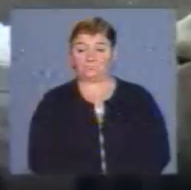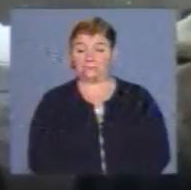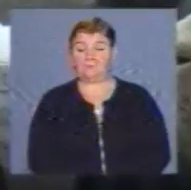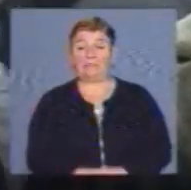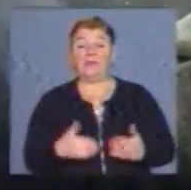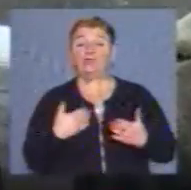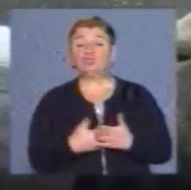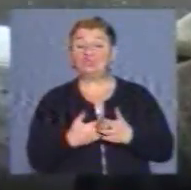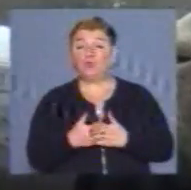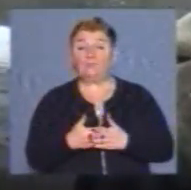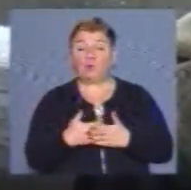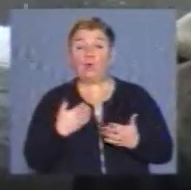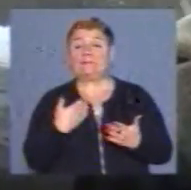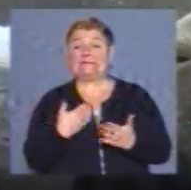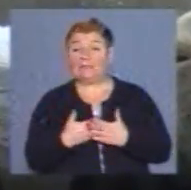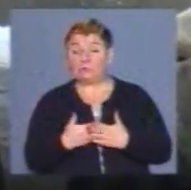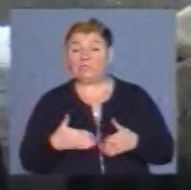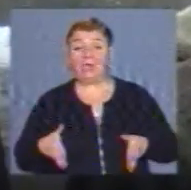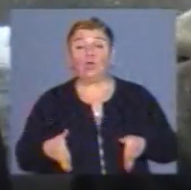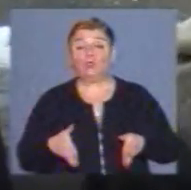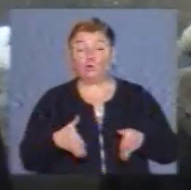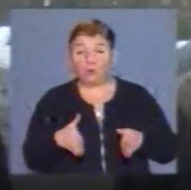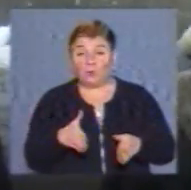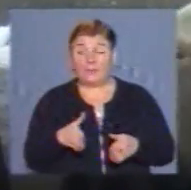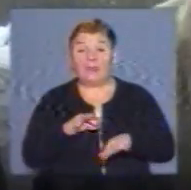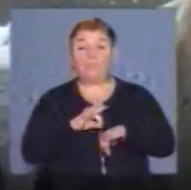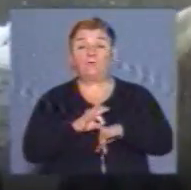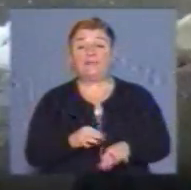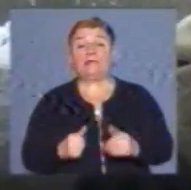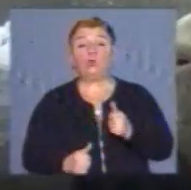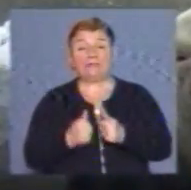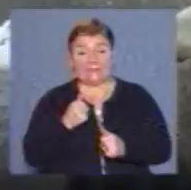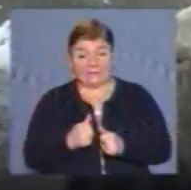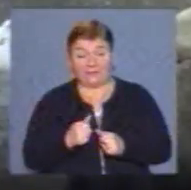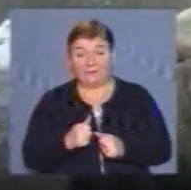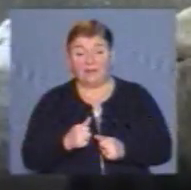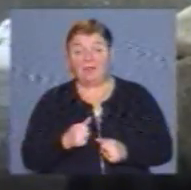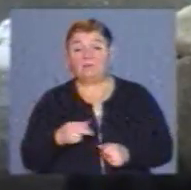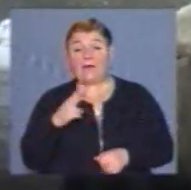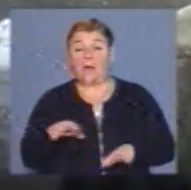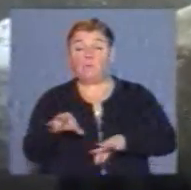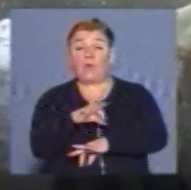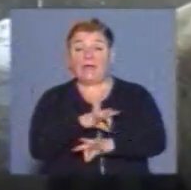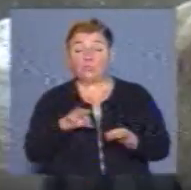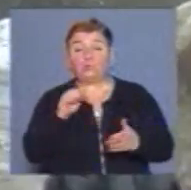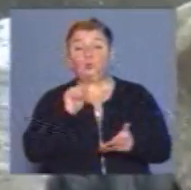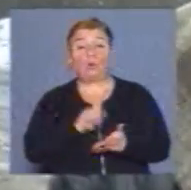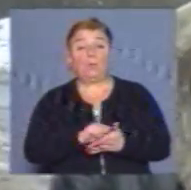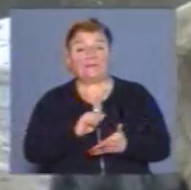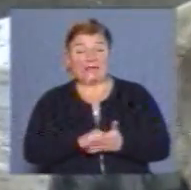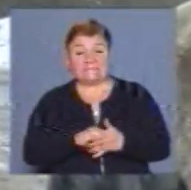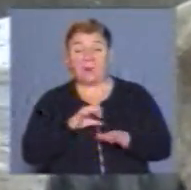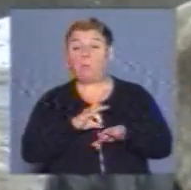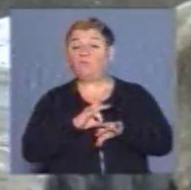Стосовно даної дороги проведено тендер. Проводиться тендер, виготовлена проєктно-кошторисна документація,